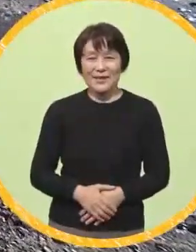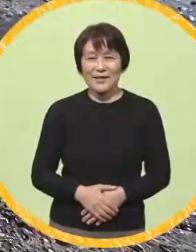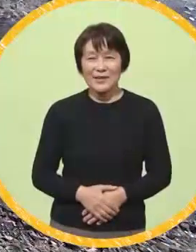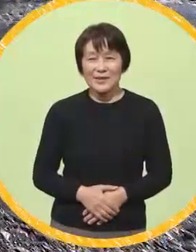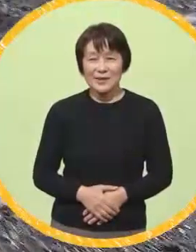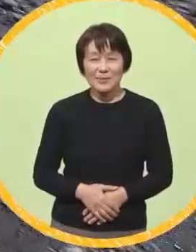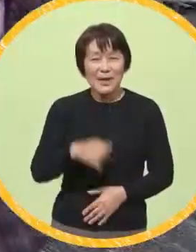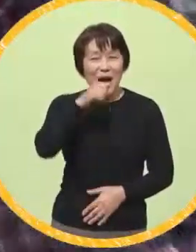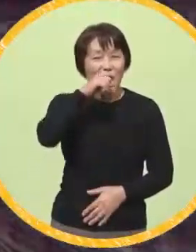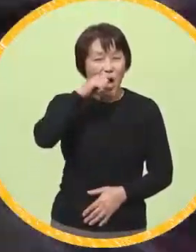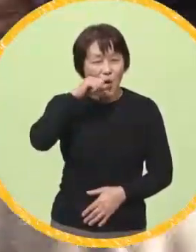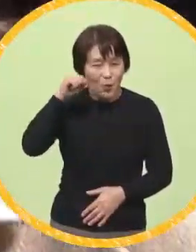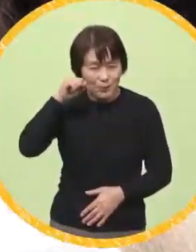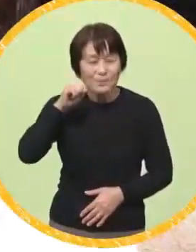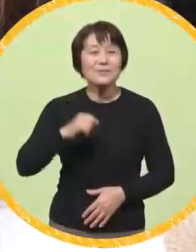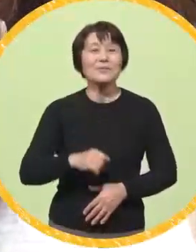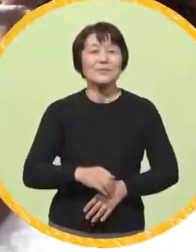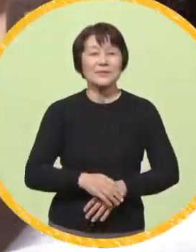を、